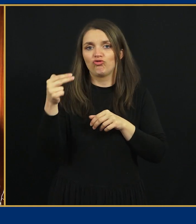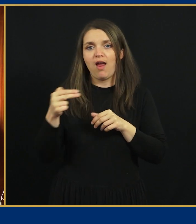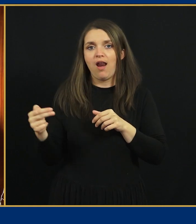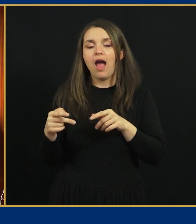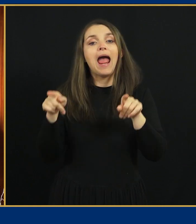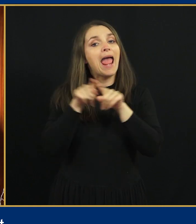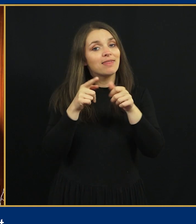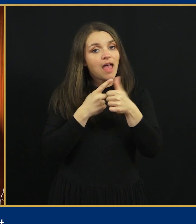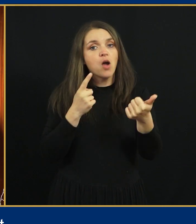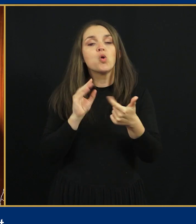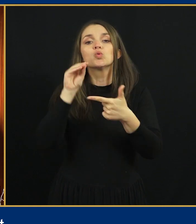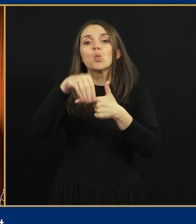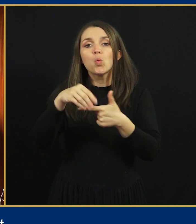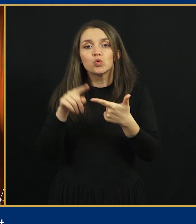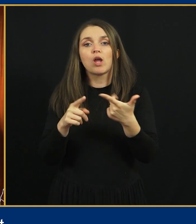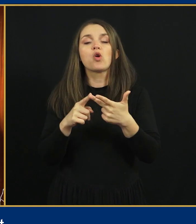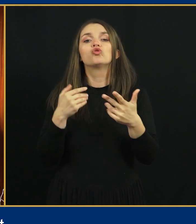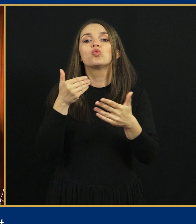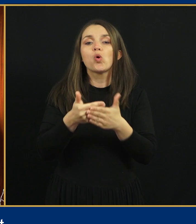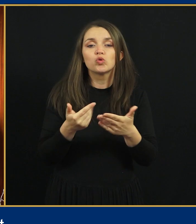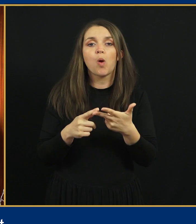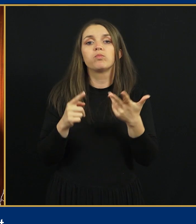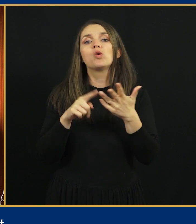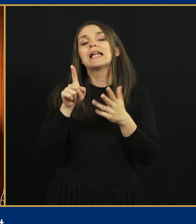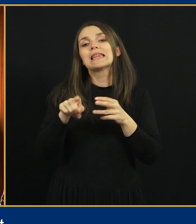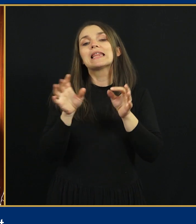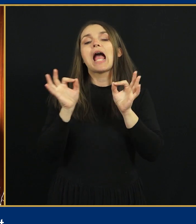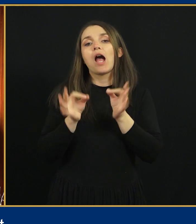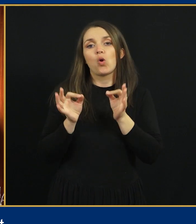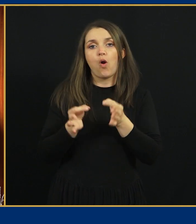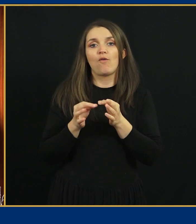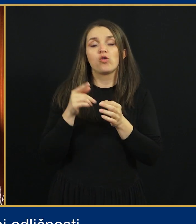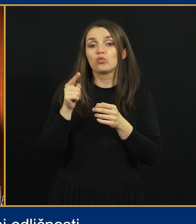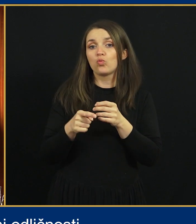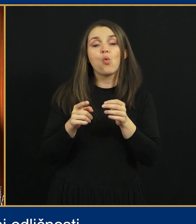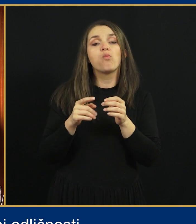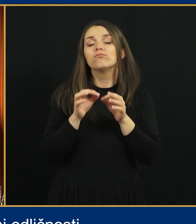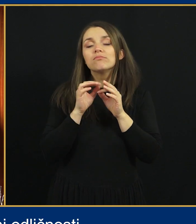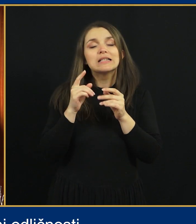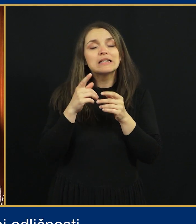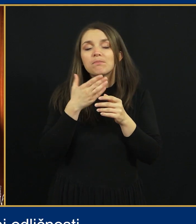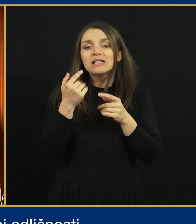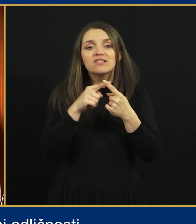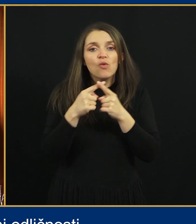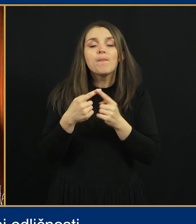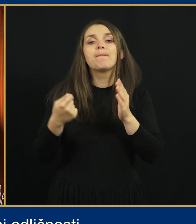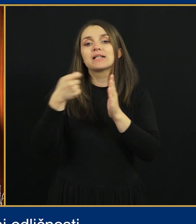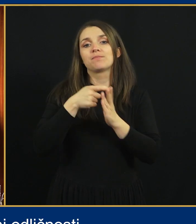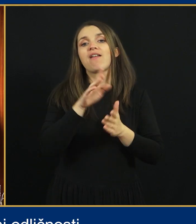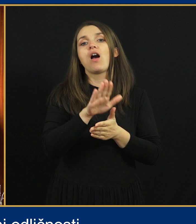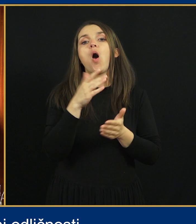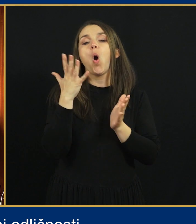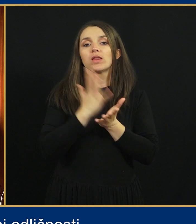načela. Enakost, vključenost, dostopnost in kakovost, kar nedvomno prispeva k